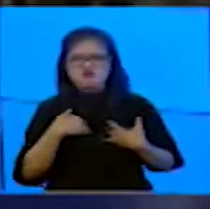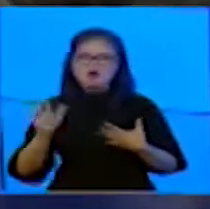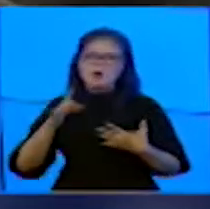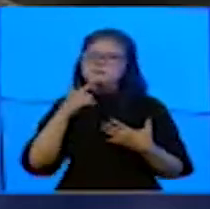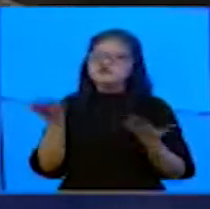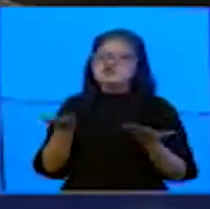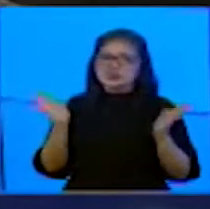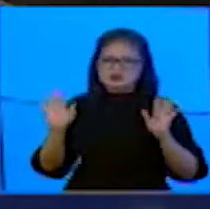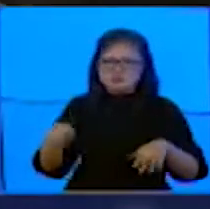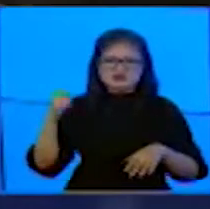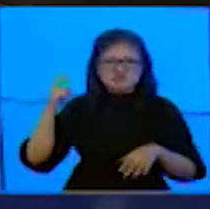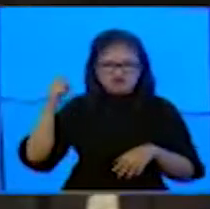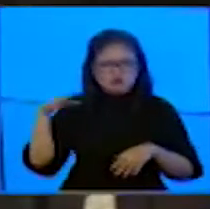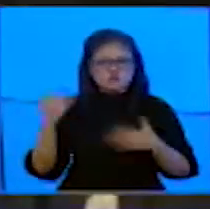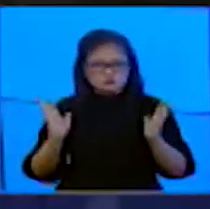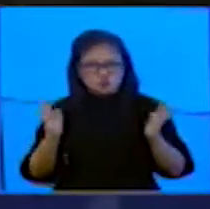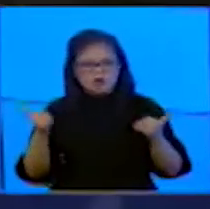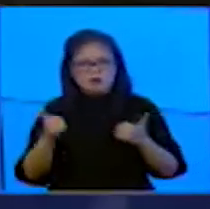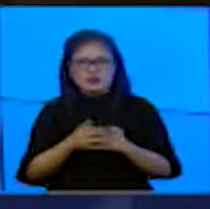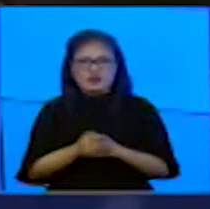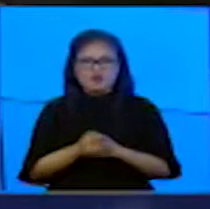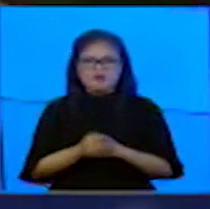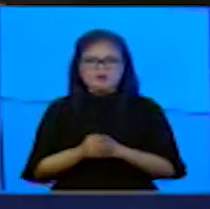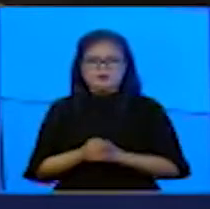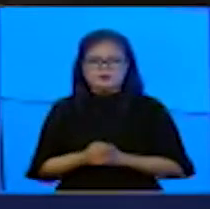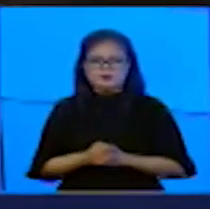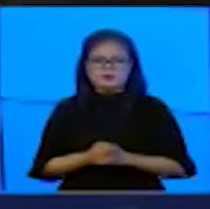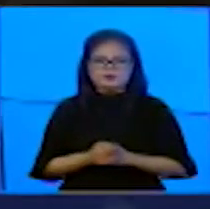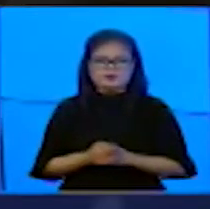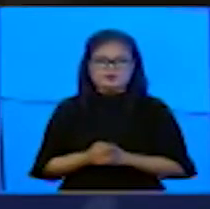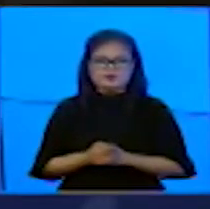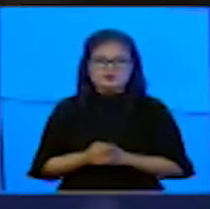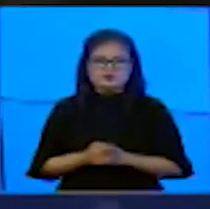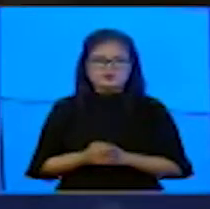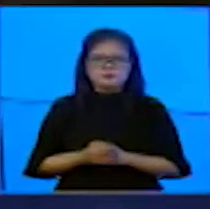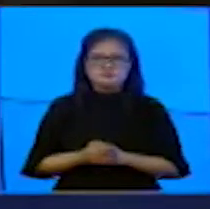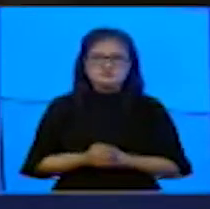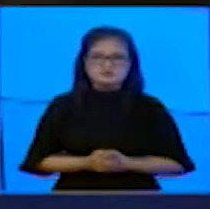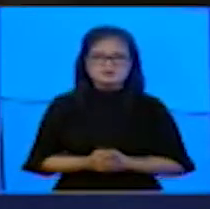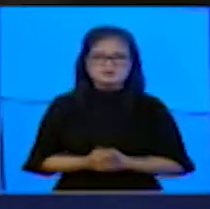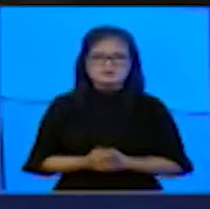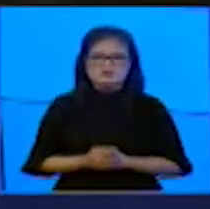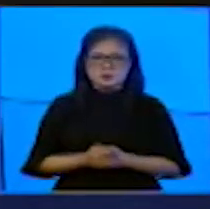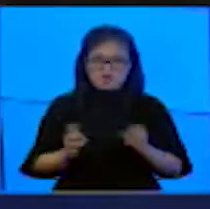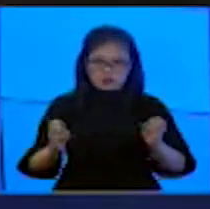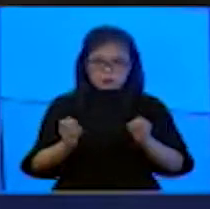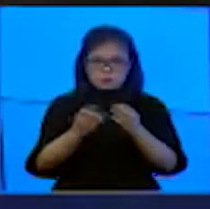Sering rapid juga. Kita bisa ya, menemukan dari pengunjung yang kita